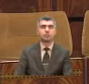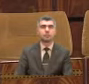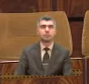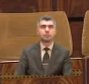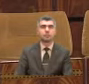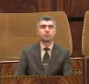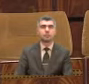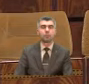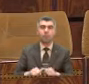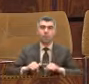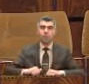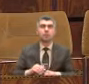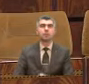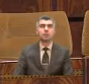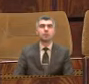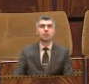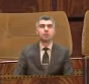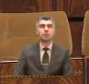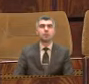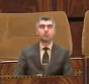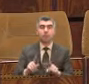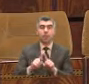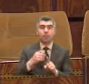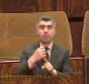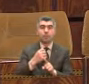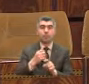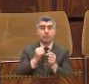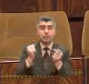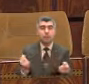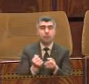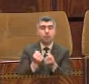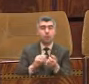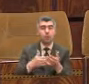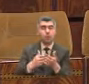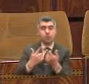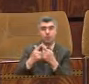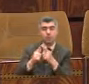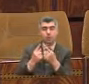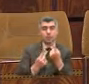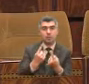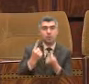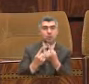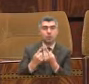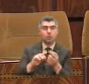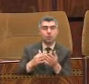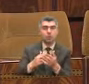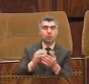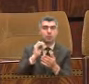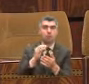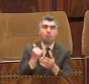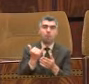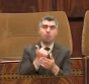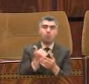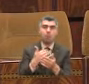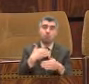نعم سيد وزير، ولعل المفهوم الاسمى للتنميه المستدامه وهو تلبيه احتياجات الحاضر دون المساس بقدره